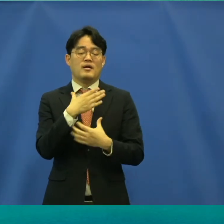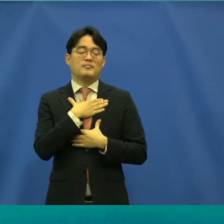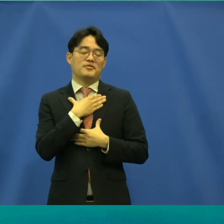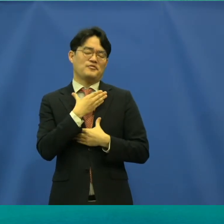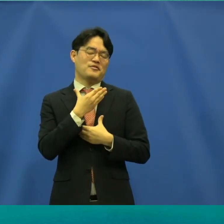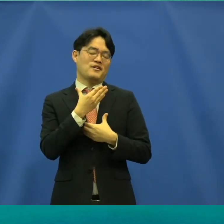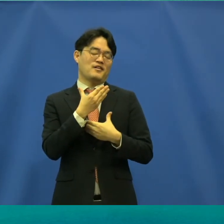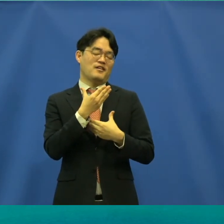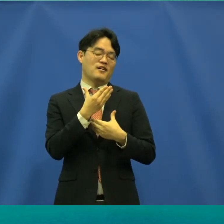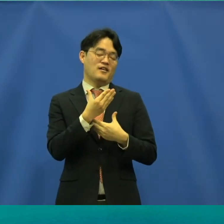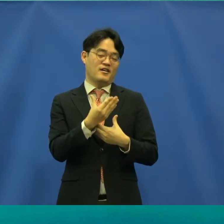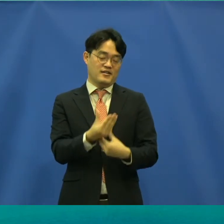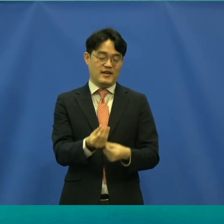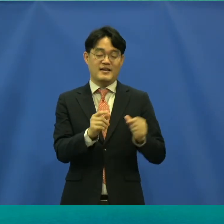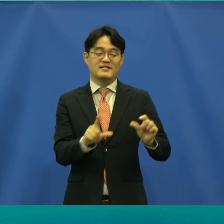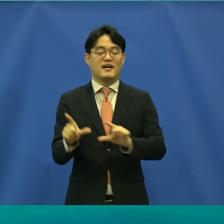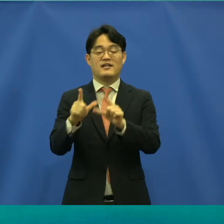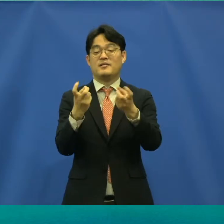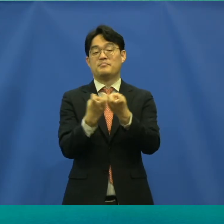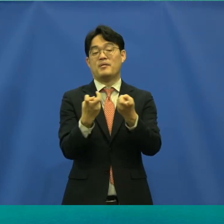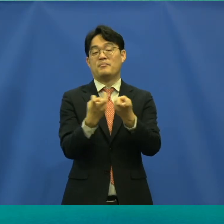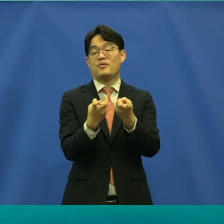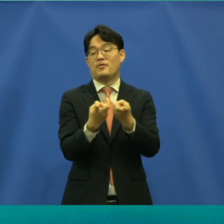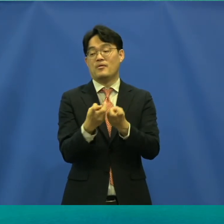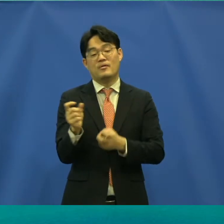단순해지는 삶을 사는 비결은